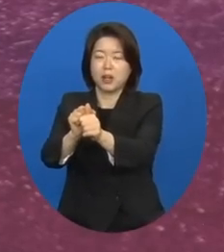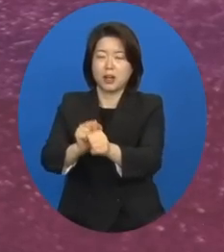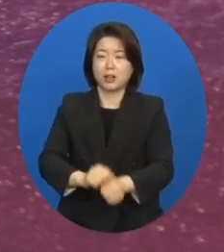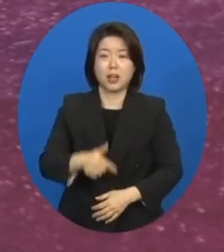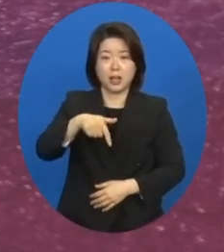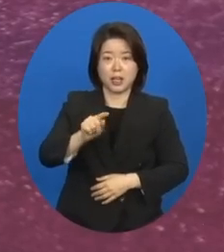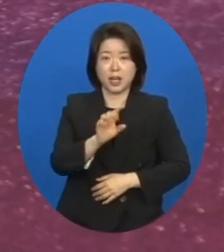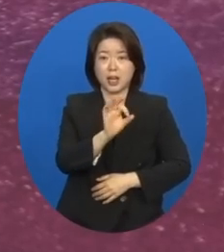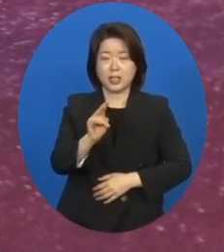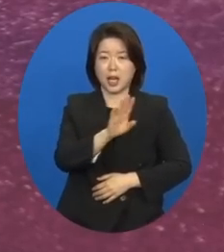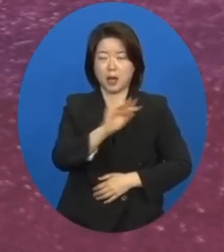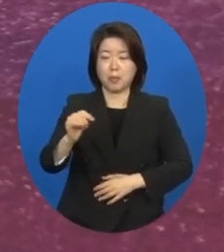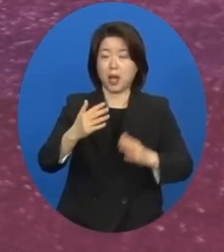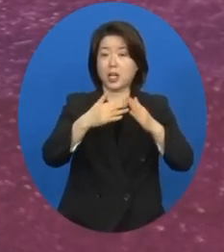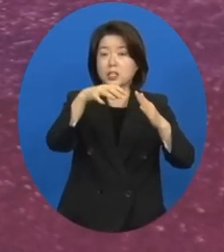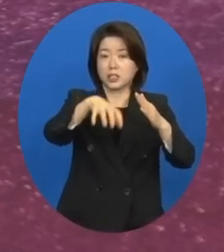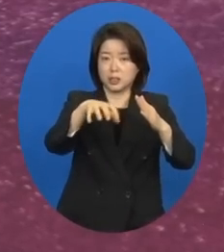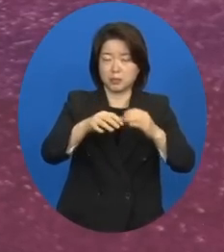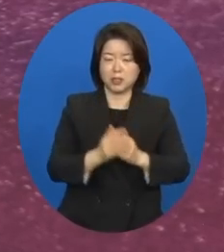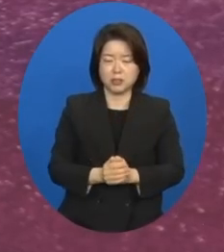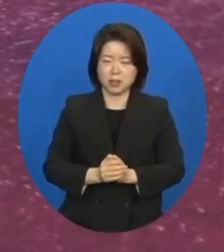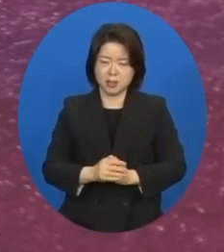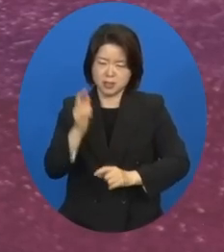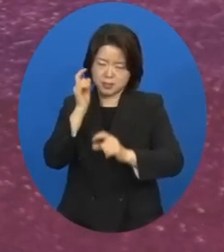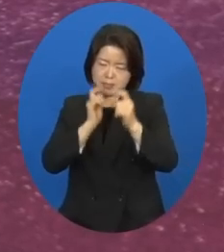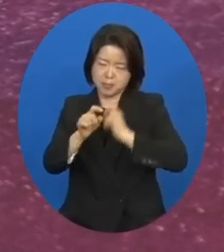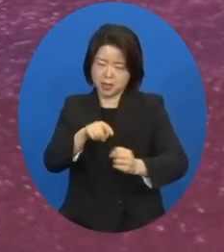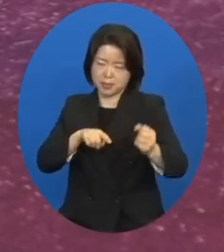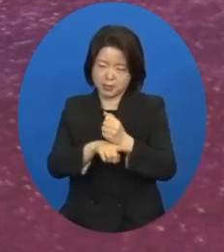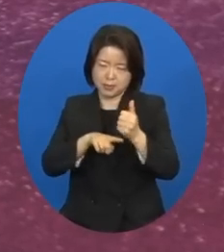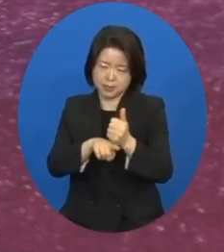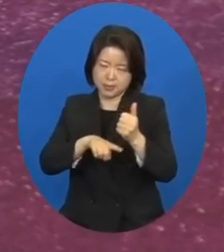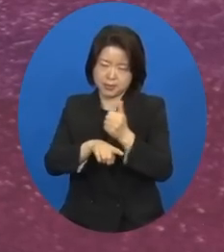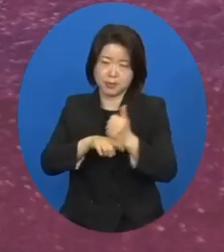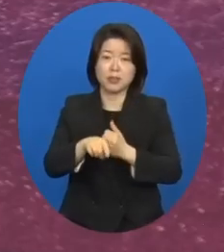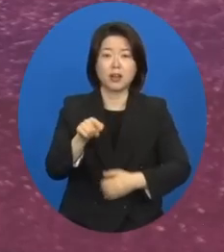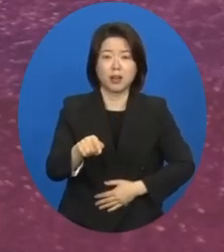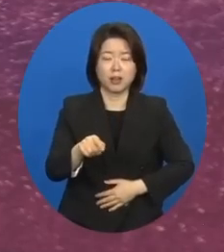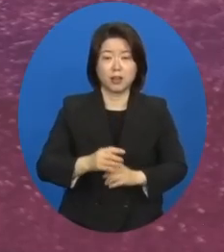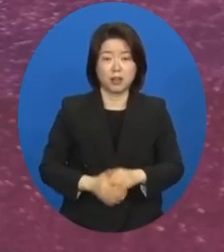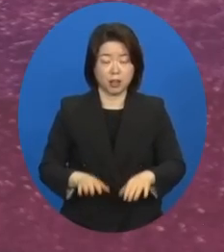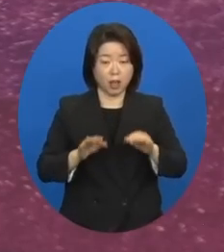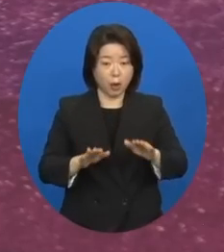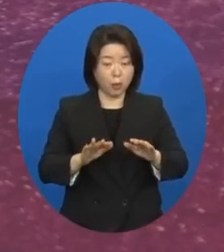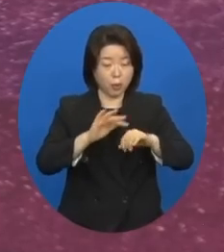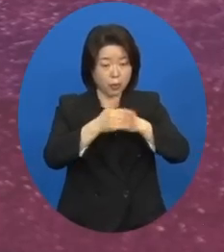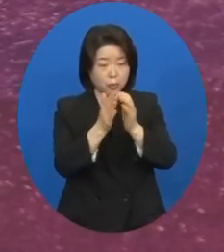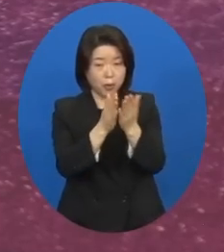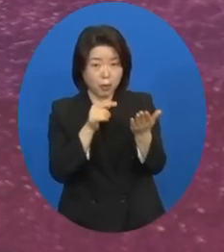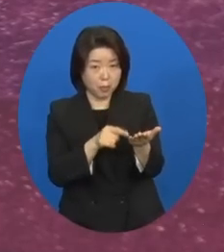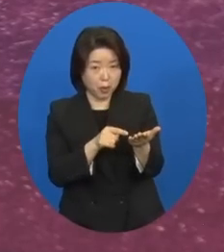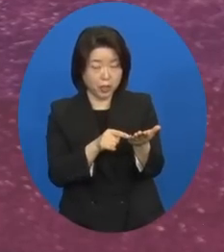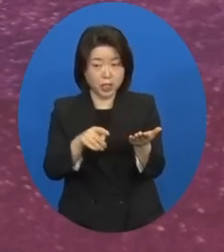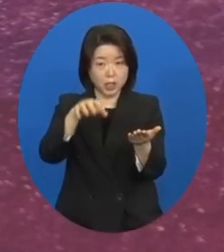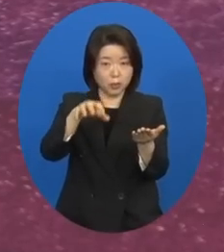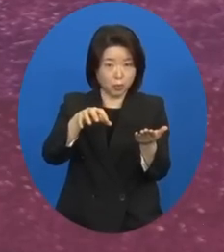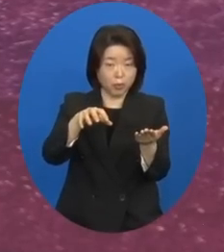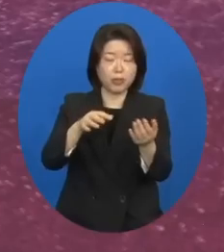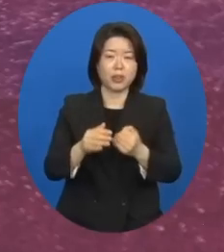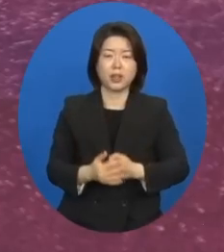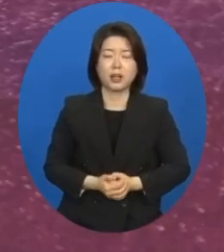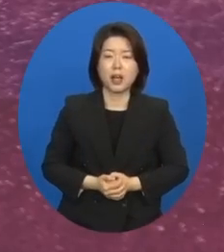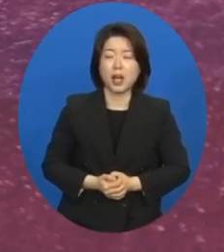가야바 집에서 밤새 신문을 한 이후에 오늘 본문의 이 장소인